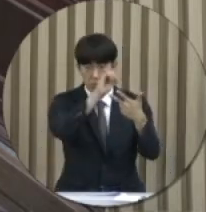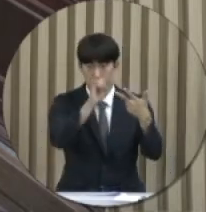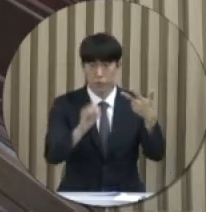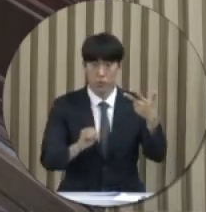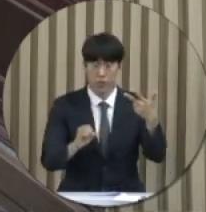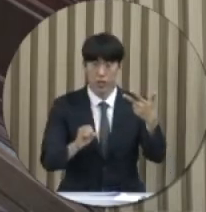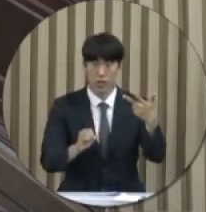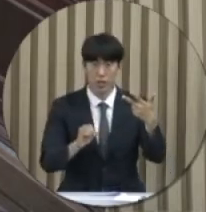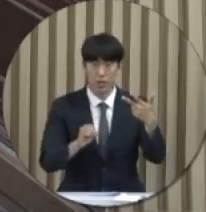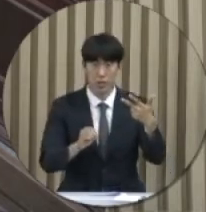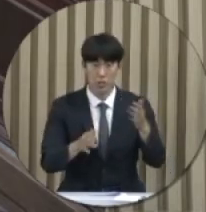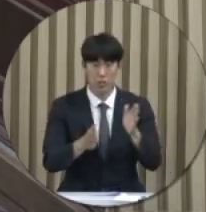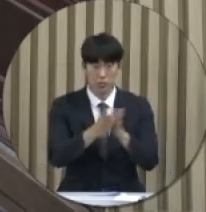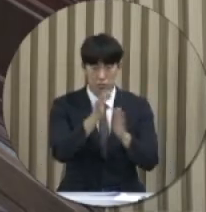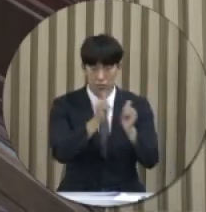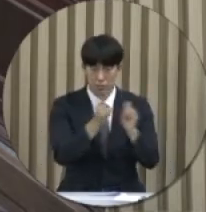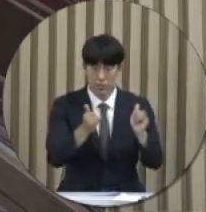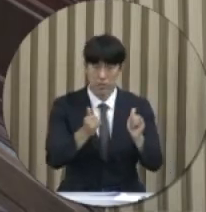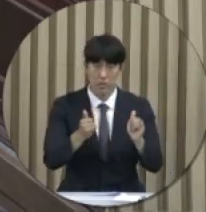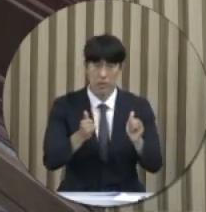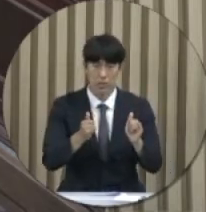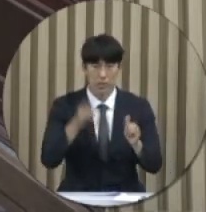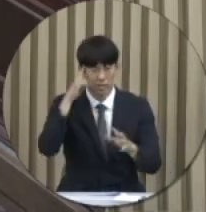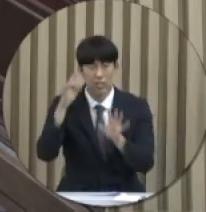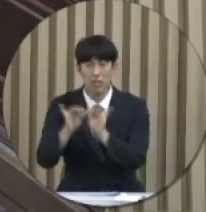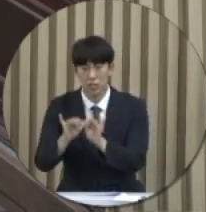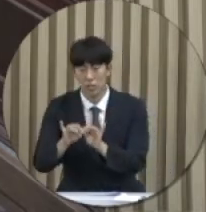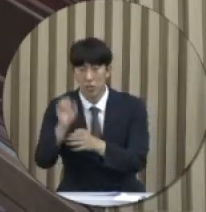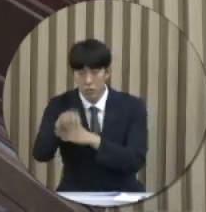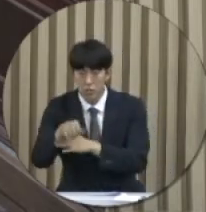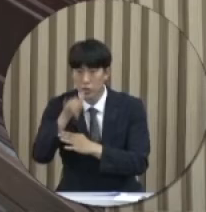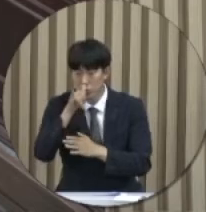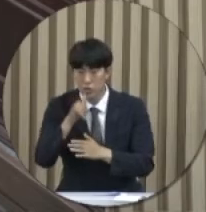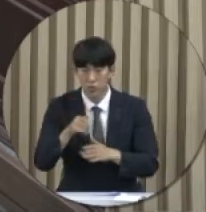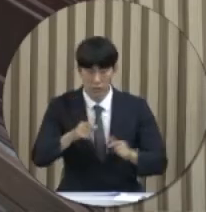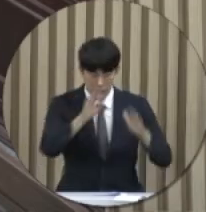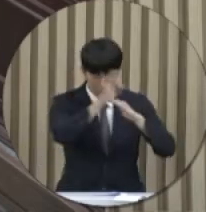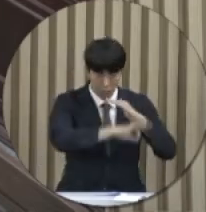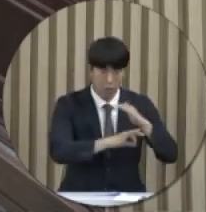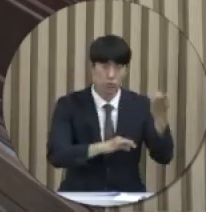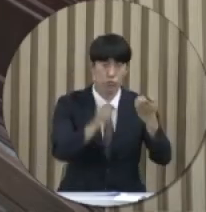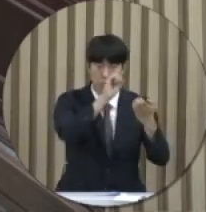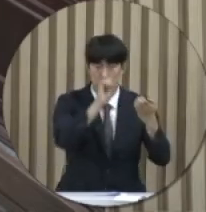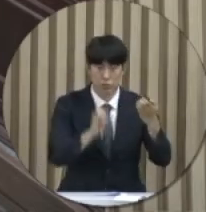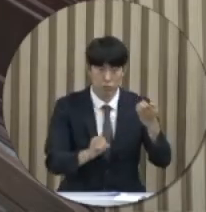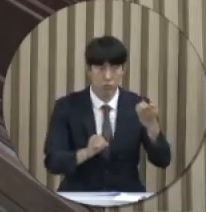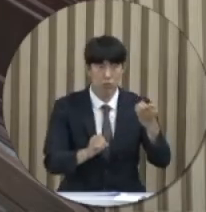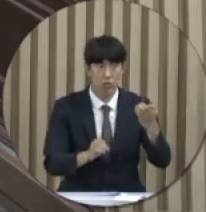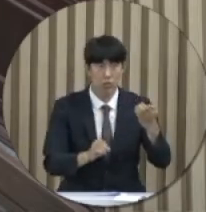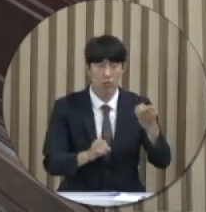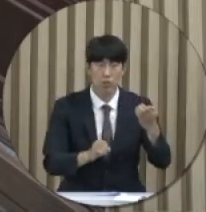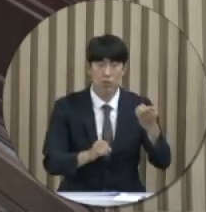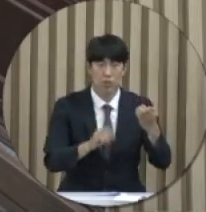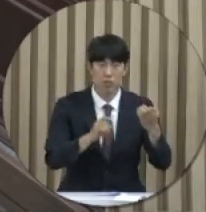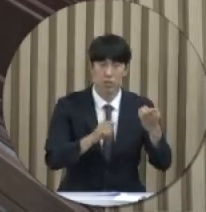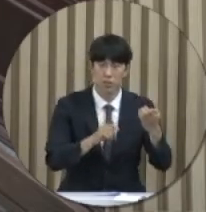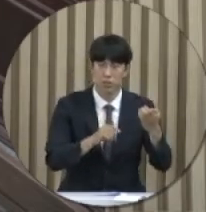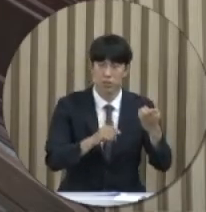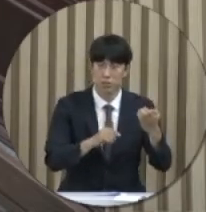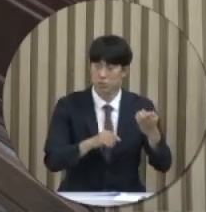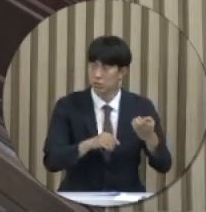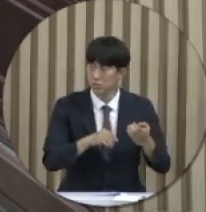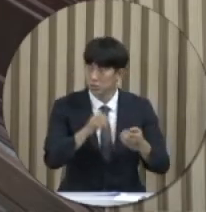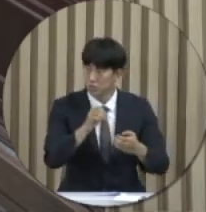57%의 주민이 찬성을 하고 있고요. 서부권은 90%의 시민분들이 찬성을 하고 있고 동탄도